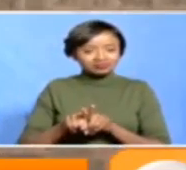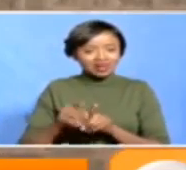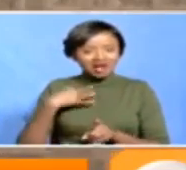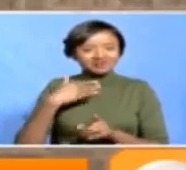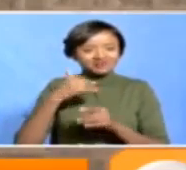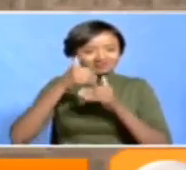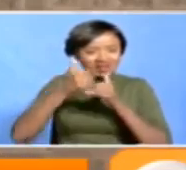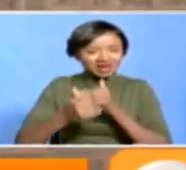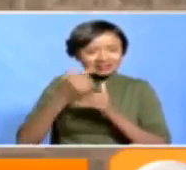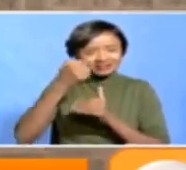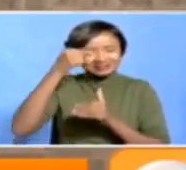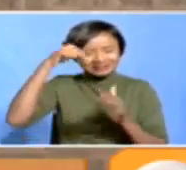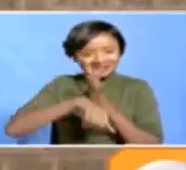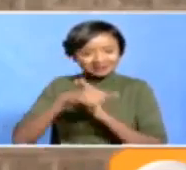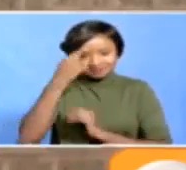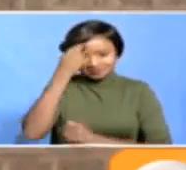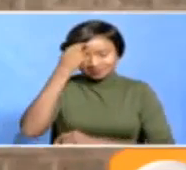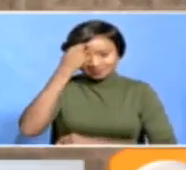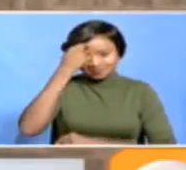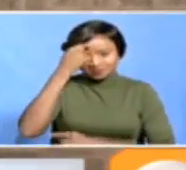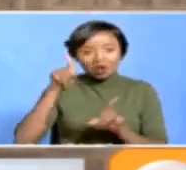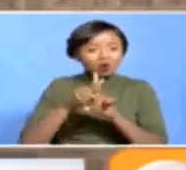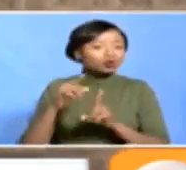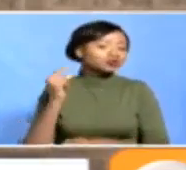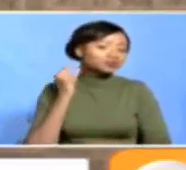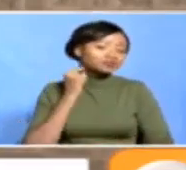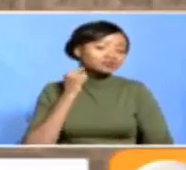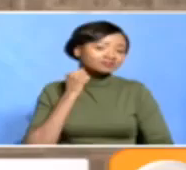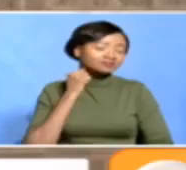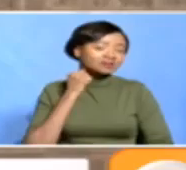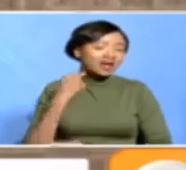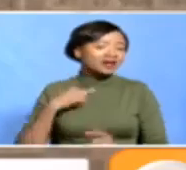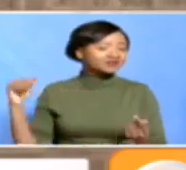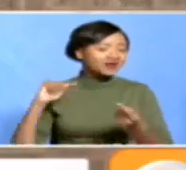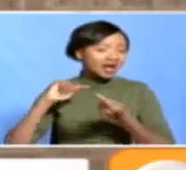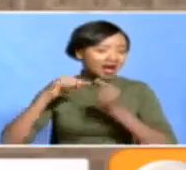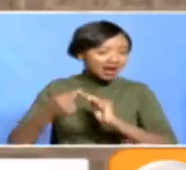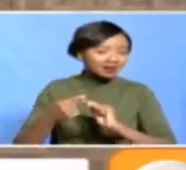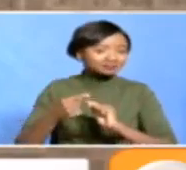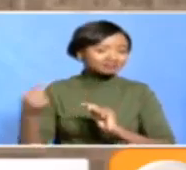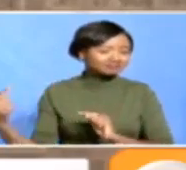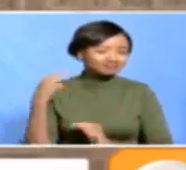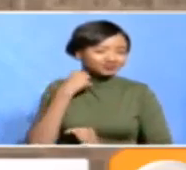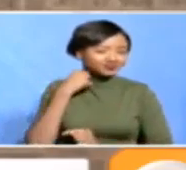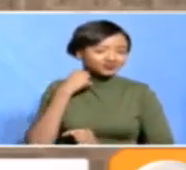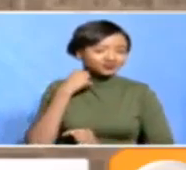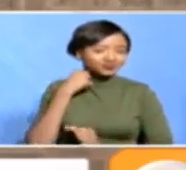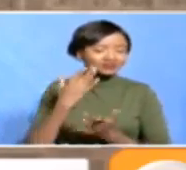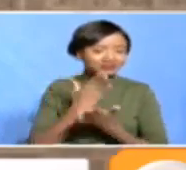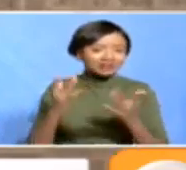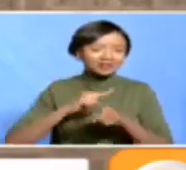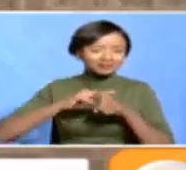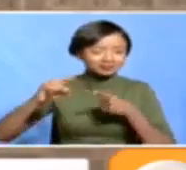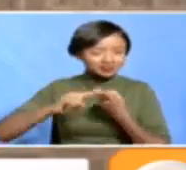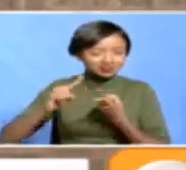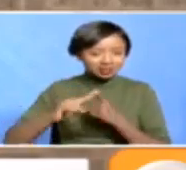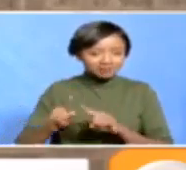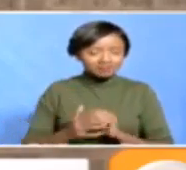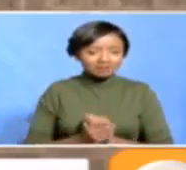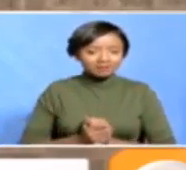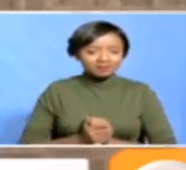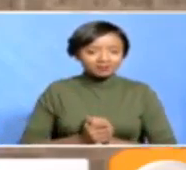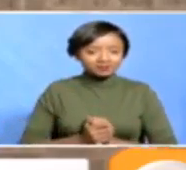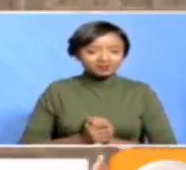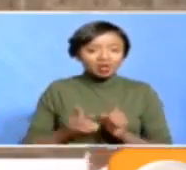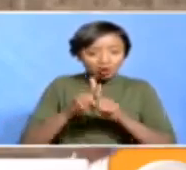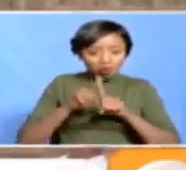cut kwa forehead. Ukiangalia hapa pia alidungwa na kakitu sharp. Alafu ukiangalia